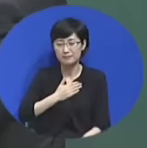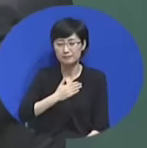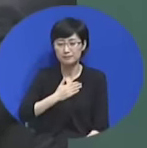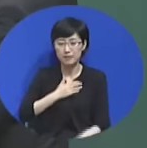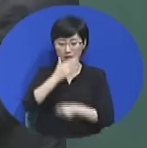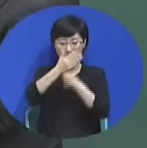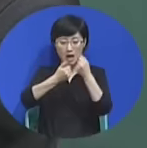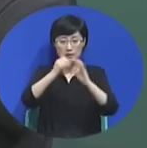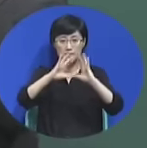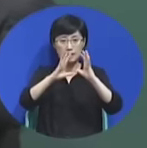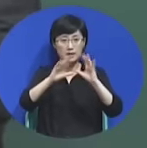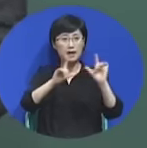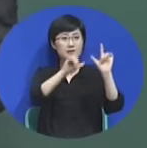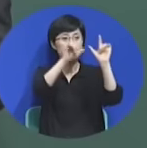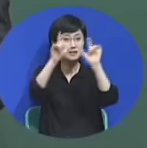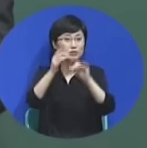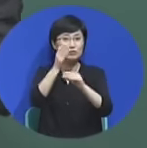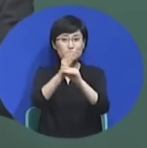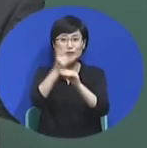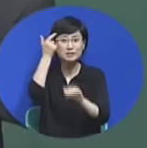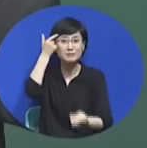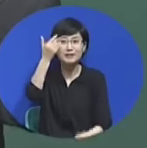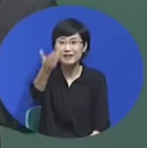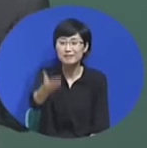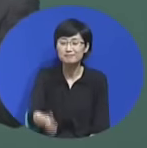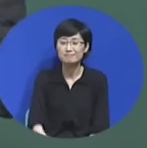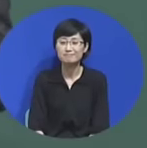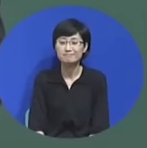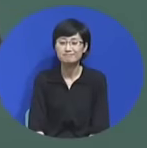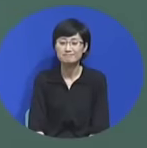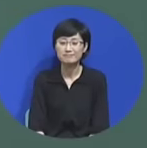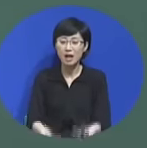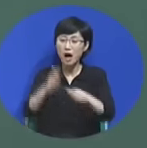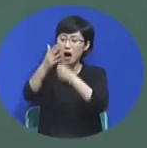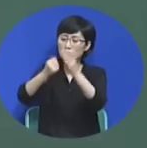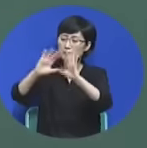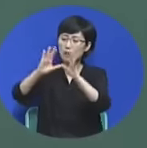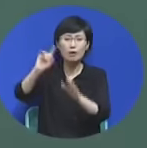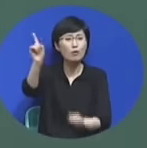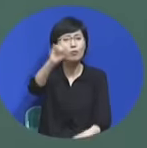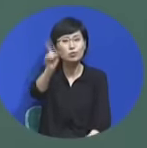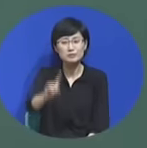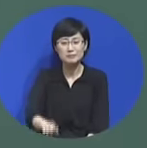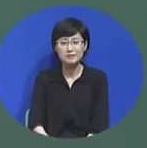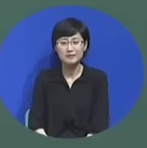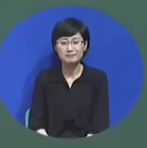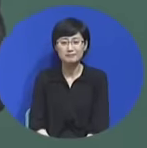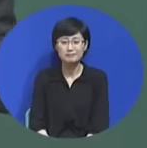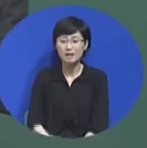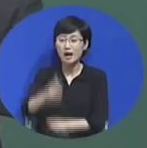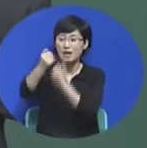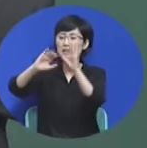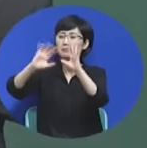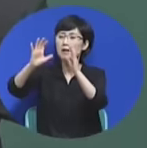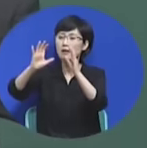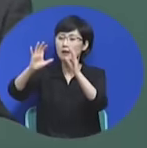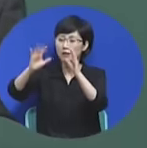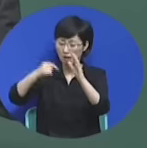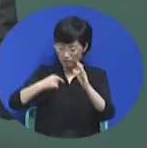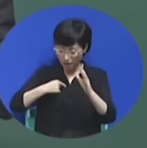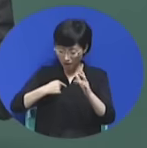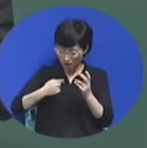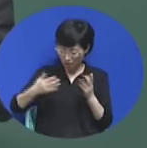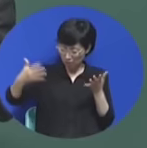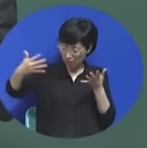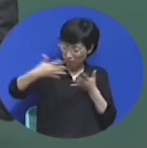여러분 하나님 나라 살고 계십니까? 你们是生活在神的国吗？ 예, 하나님 나라가 뭡니까? 神的国是什么？ 하나님 나라는 어떻게 우리에게